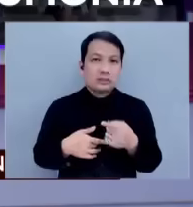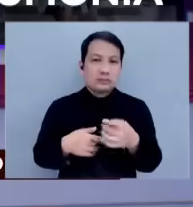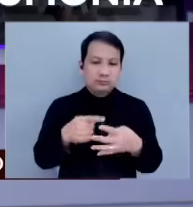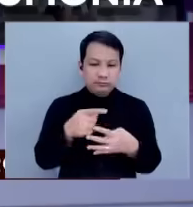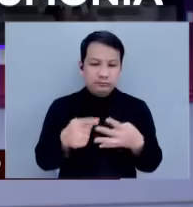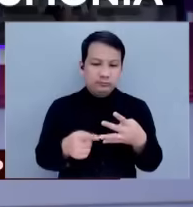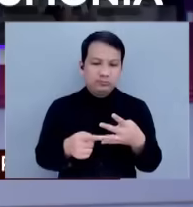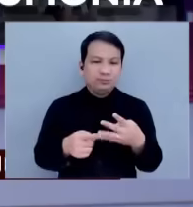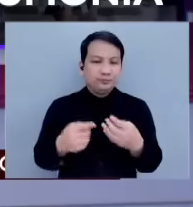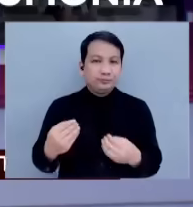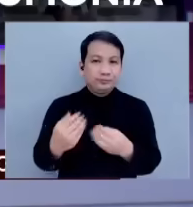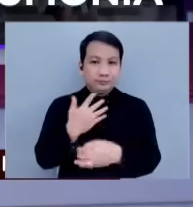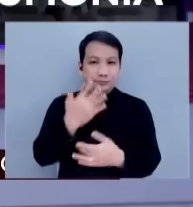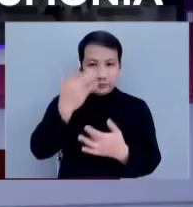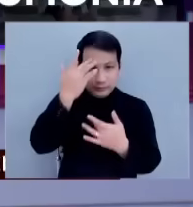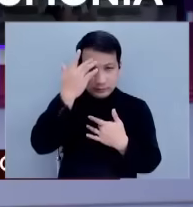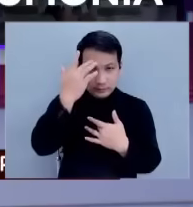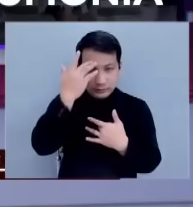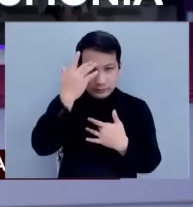4 na tinamaan